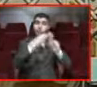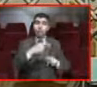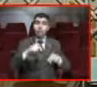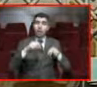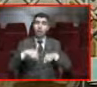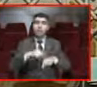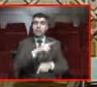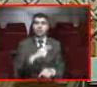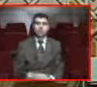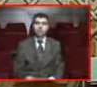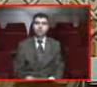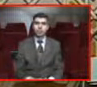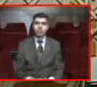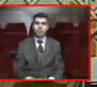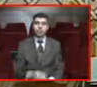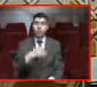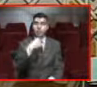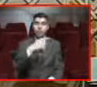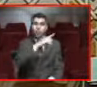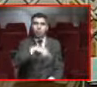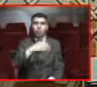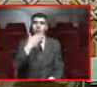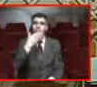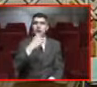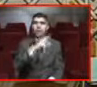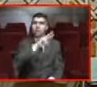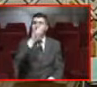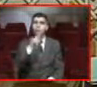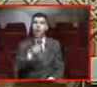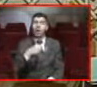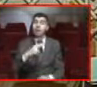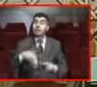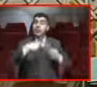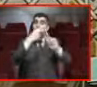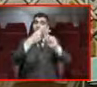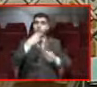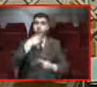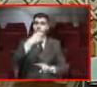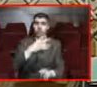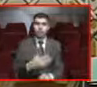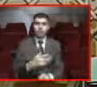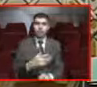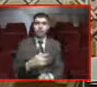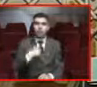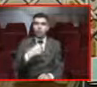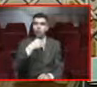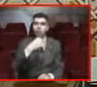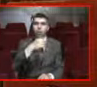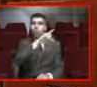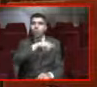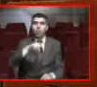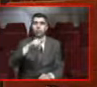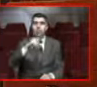شكرا السيدة الرئيسة، شكرا السيد النائب المحترم. هو يعني الوصف اللي عملته لهذه الشريحة أكيد فيه شد